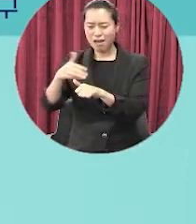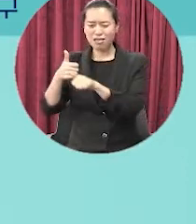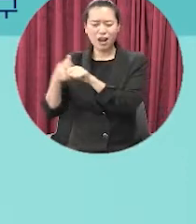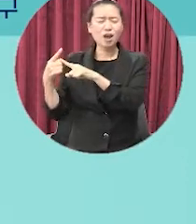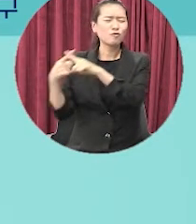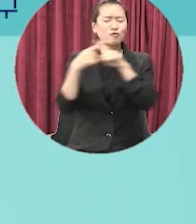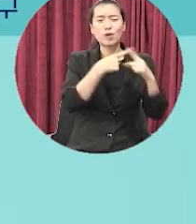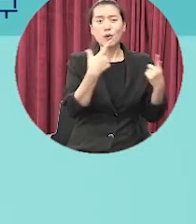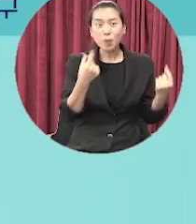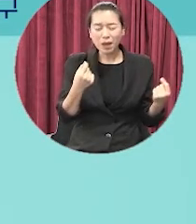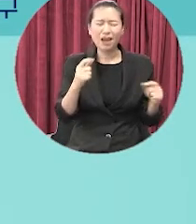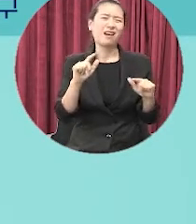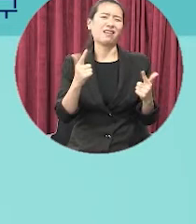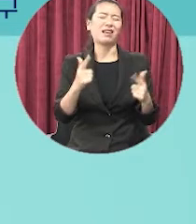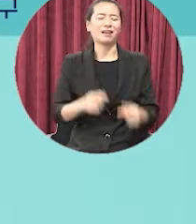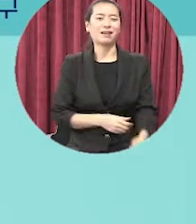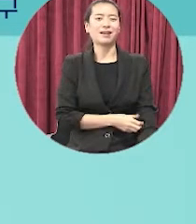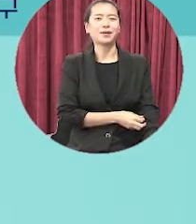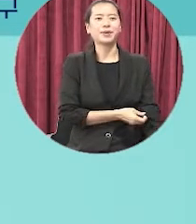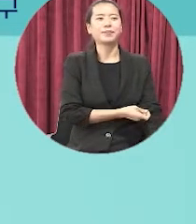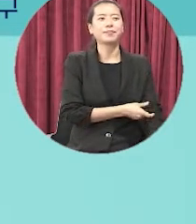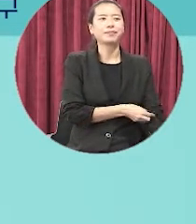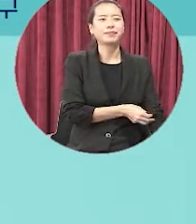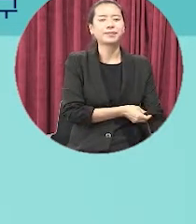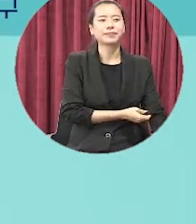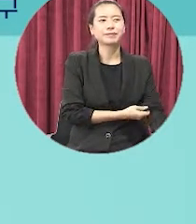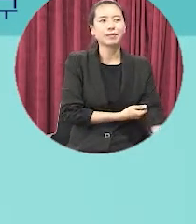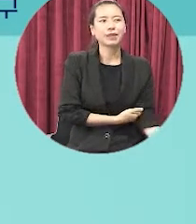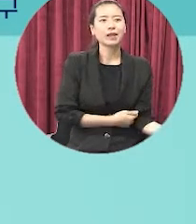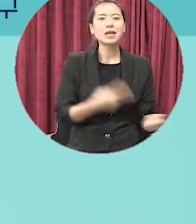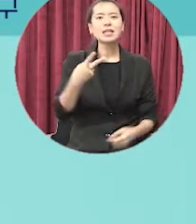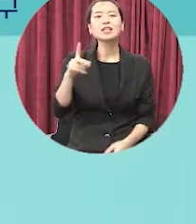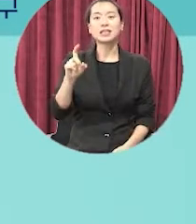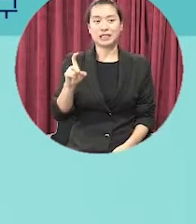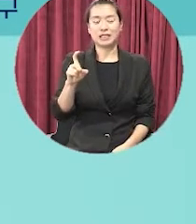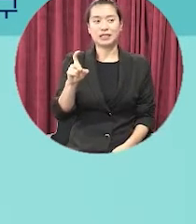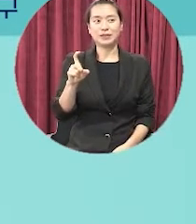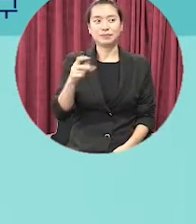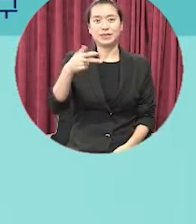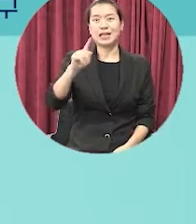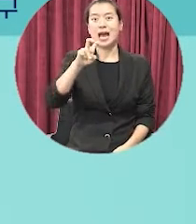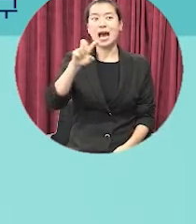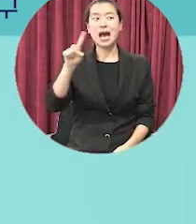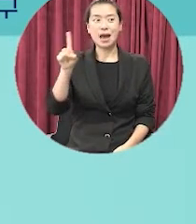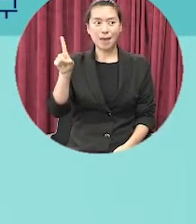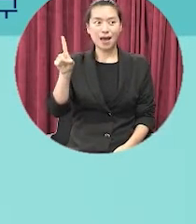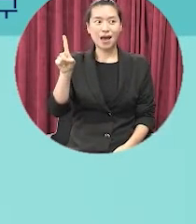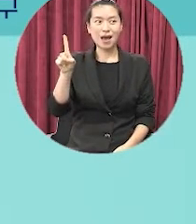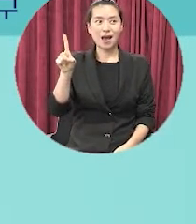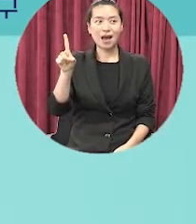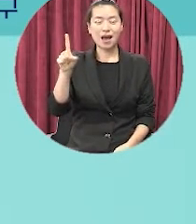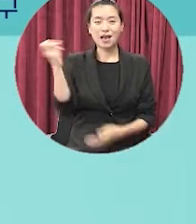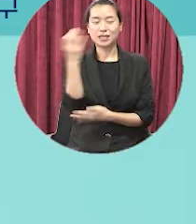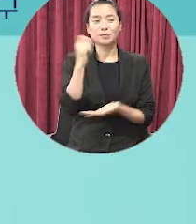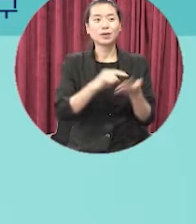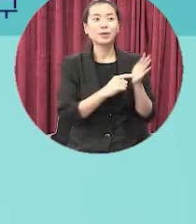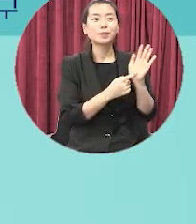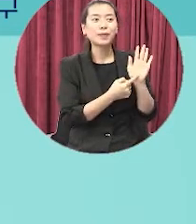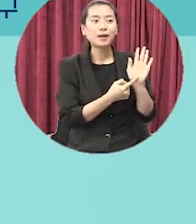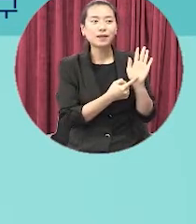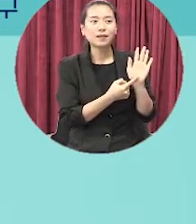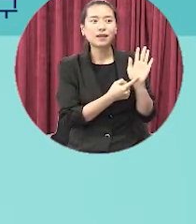사실 전 그렇지 않구요 지금 뭐 다른 연대 그 2010년대 났던 자바에서 오라이 버스폰 에이트 하고 s 파장 캔서